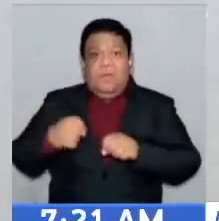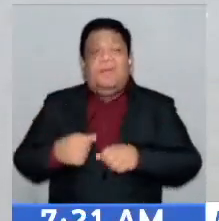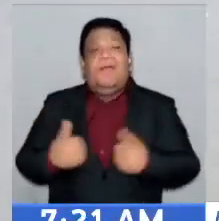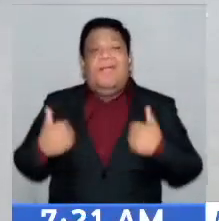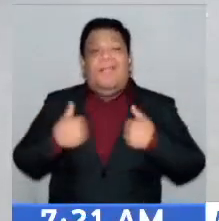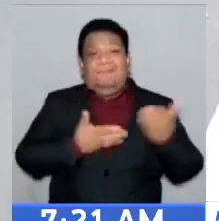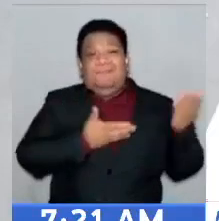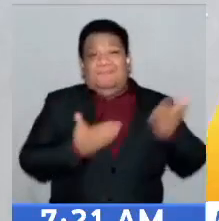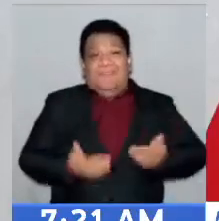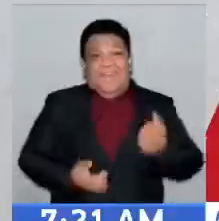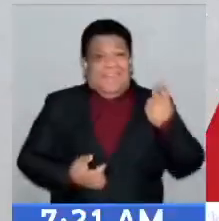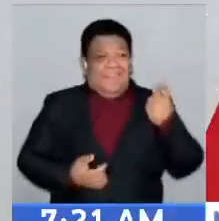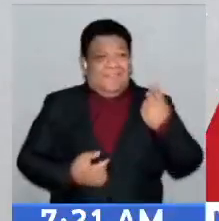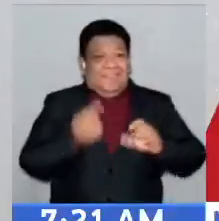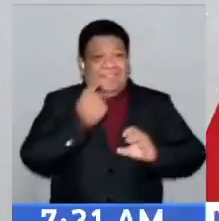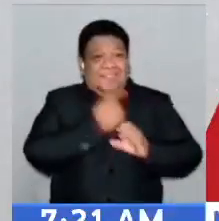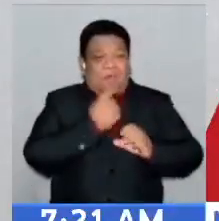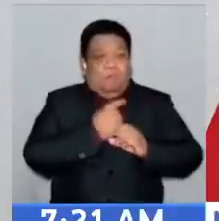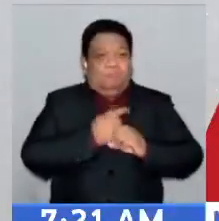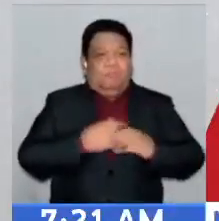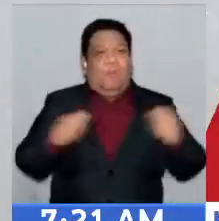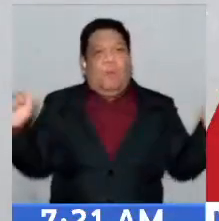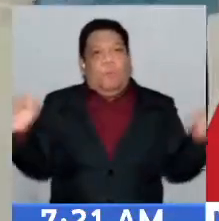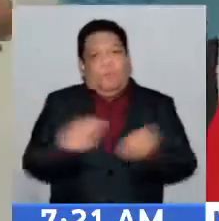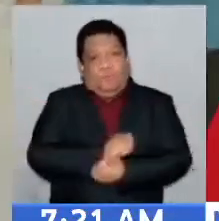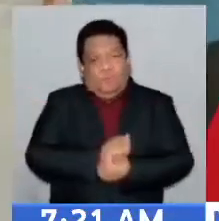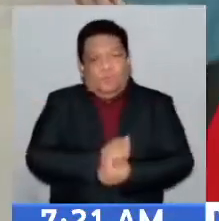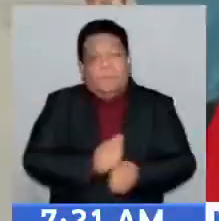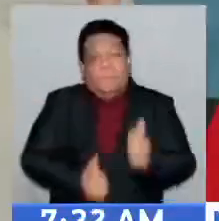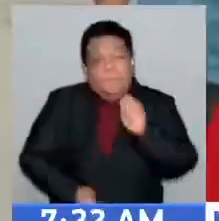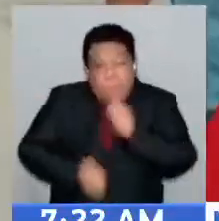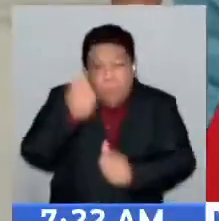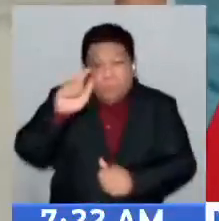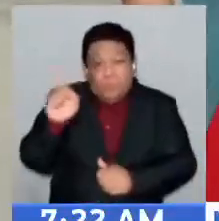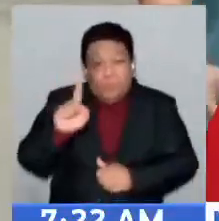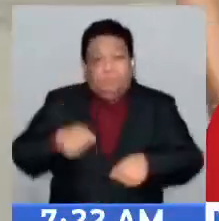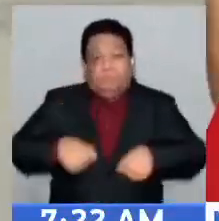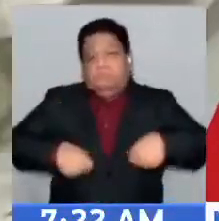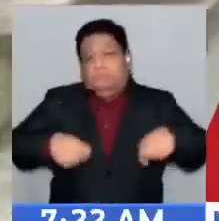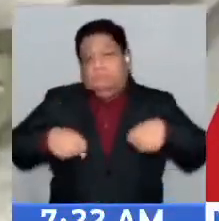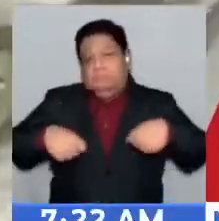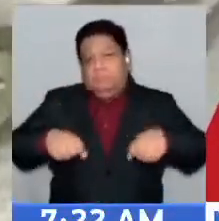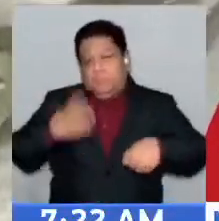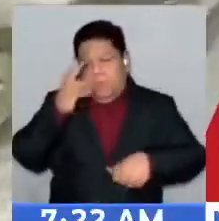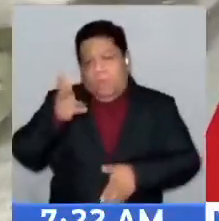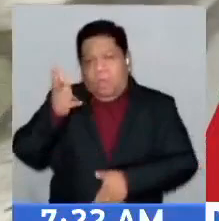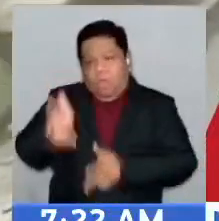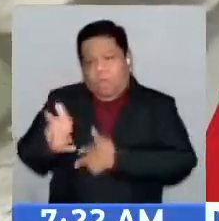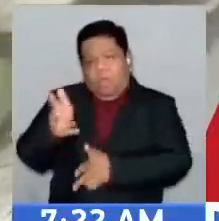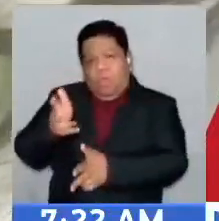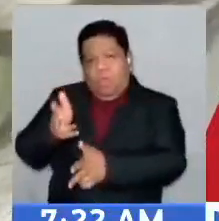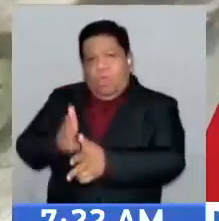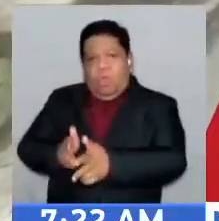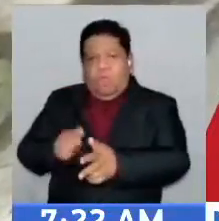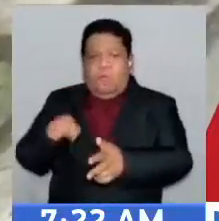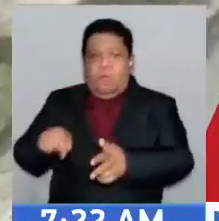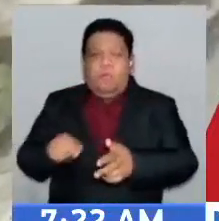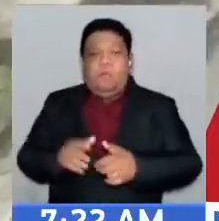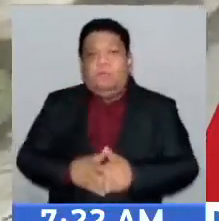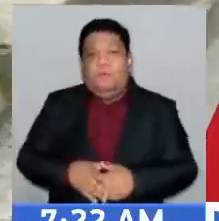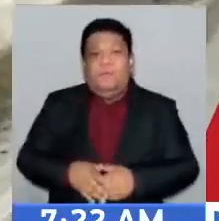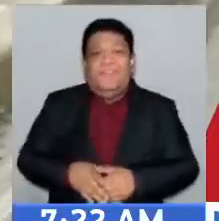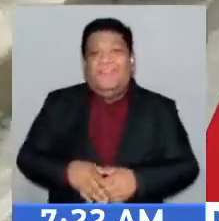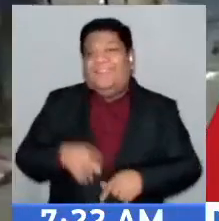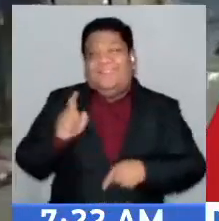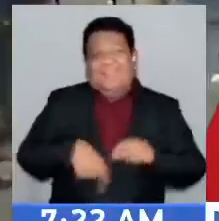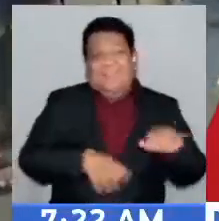MMDA. Motorsiklo ang karamihan sa mga nahatak dahil nakaparada sa kalsada o bangketa. Hindi agad sila nakalabas ng bahay dahil karamihan sa